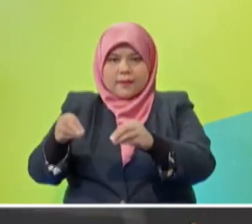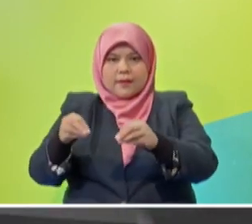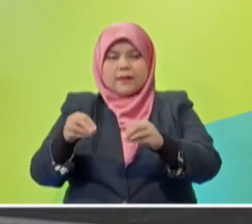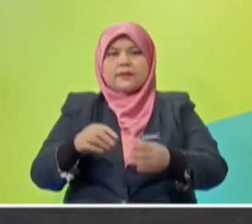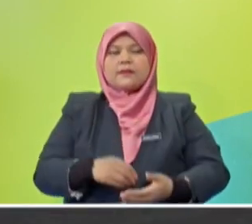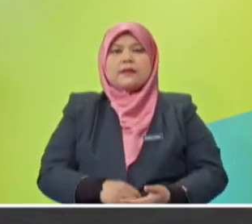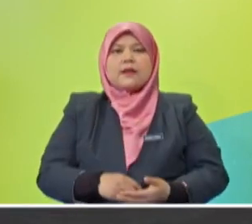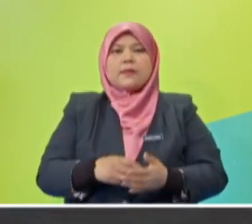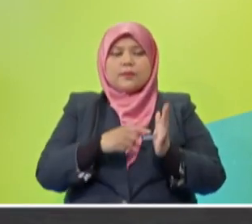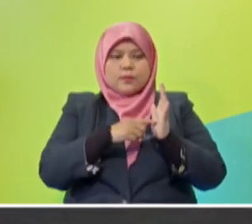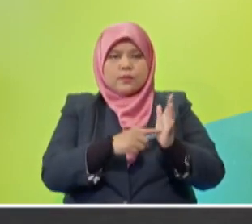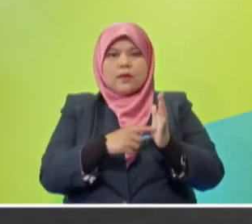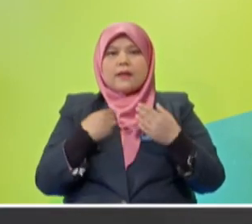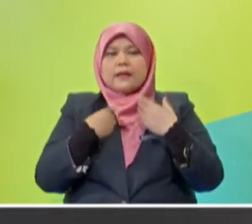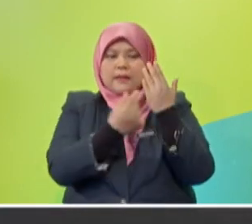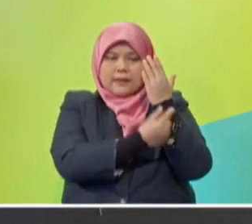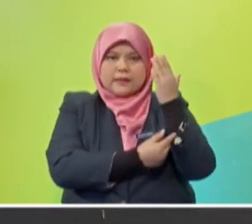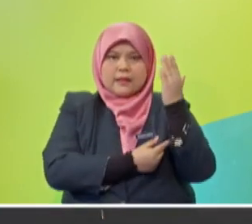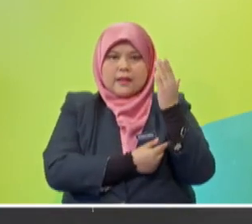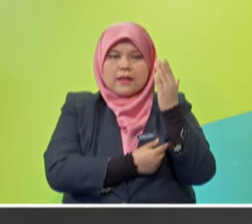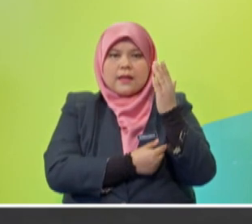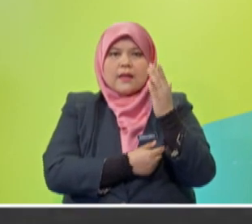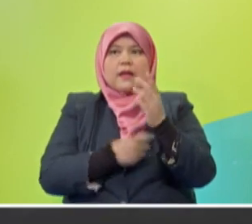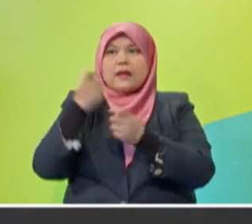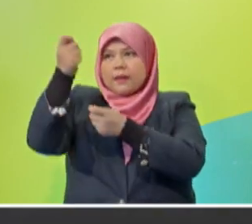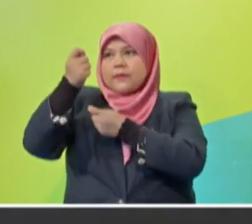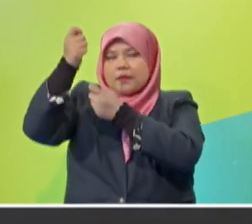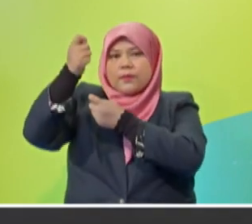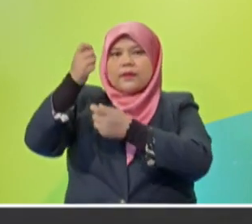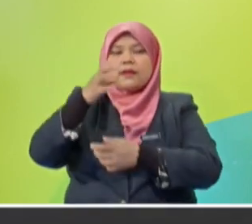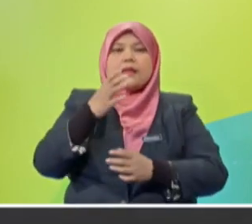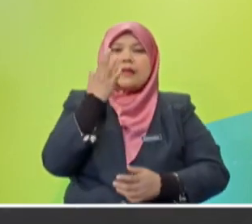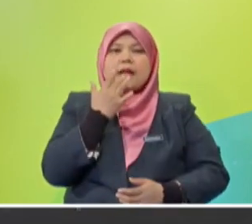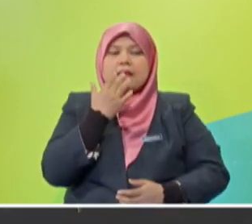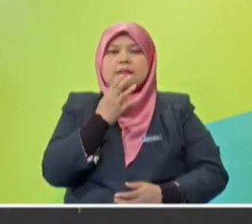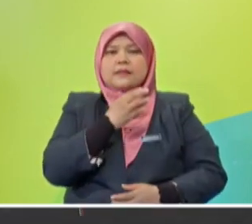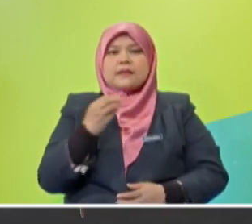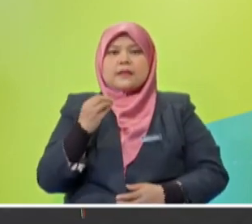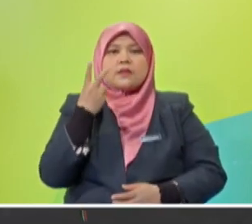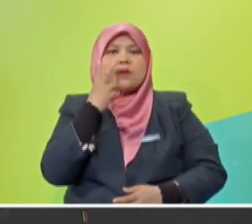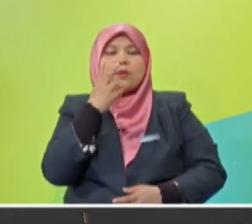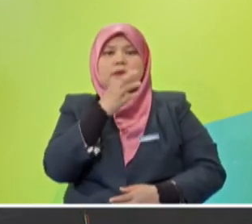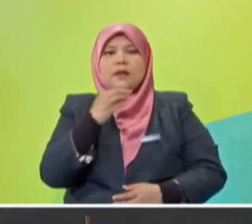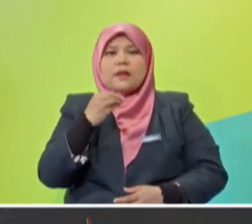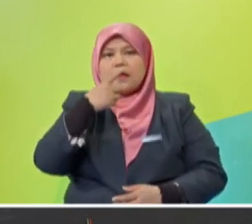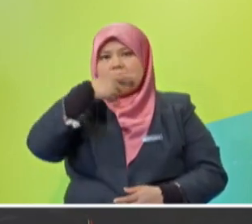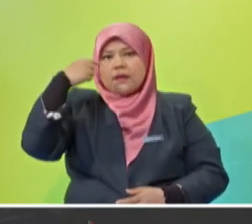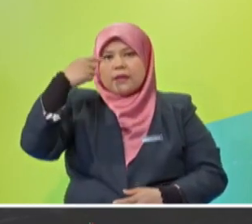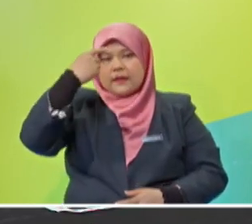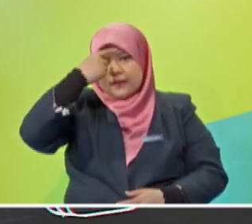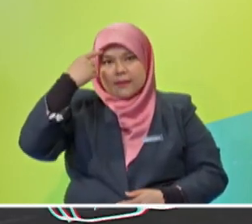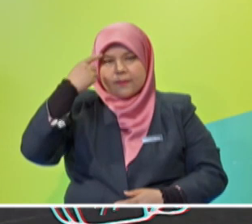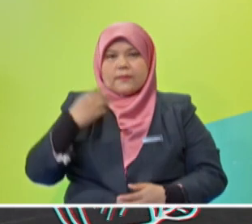petunjuk ada tanaman getah, kelapa sawit, nenas, sayur-sayuran, lada hitam dan ada poin untuk